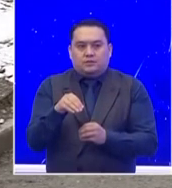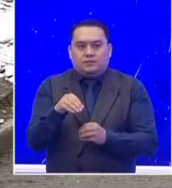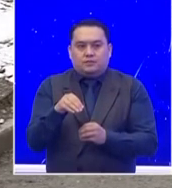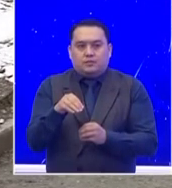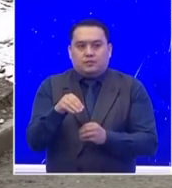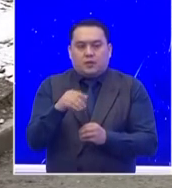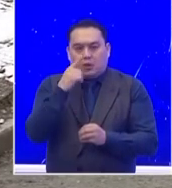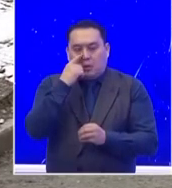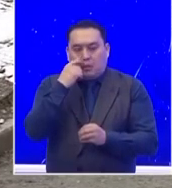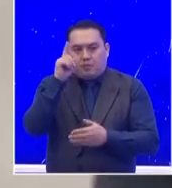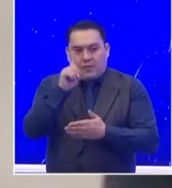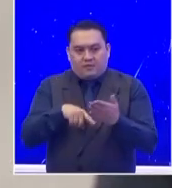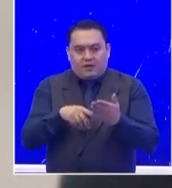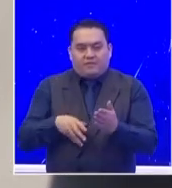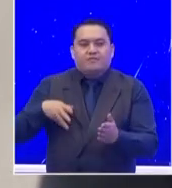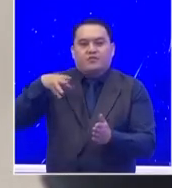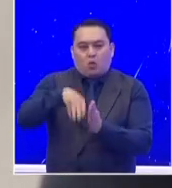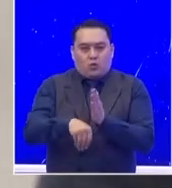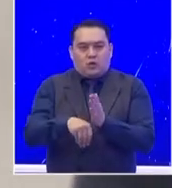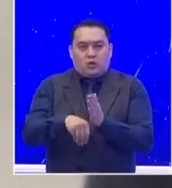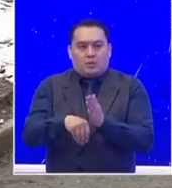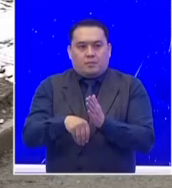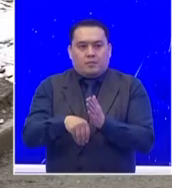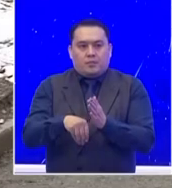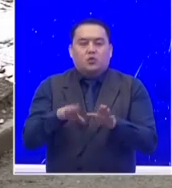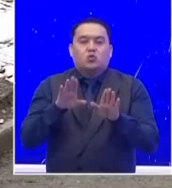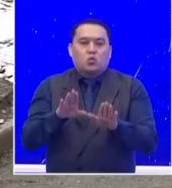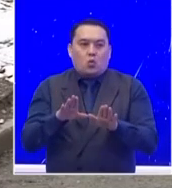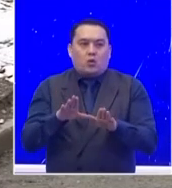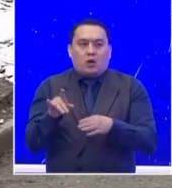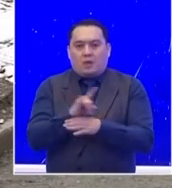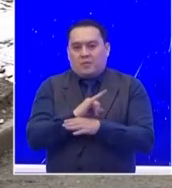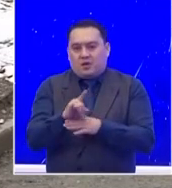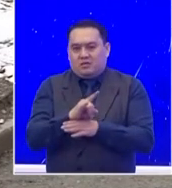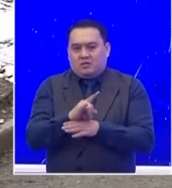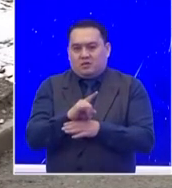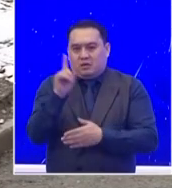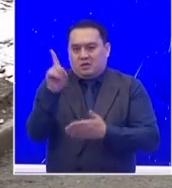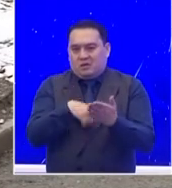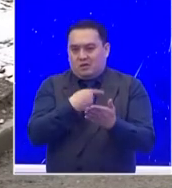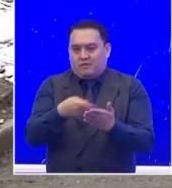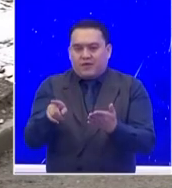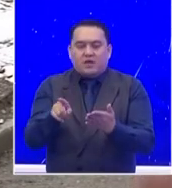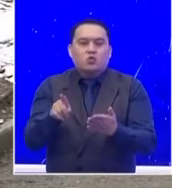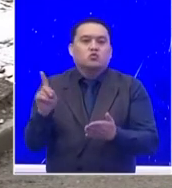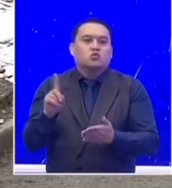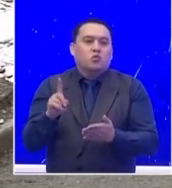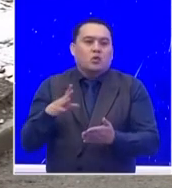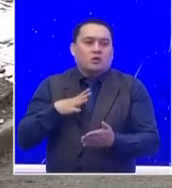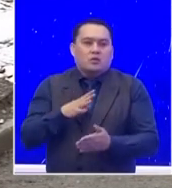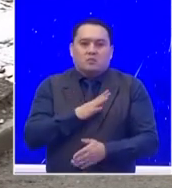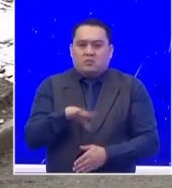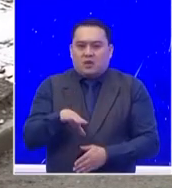Потом поверила и вновь вклала эти деньги. Это может быть только лохотрон. Поэтому я не поверил, но я не стал